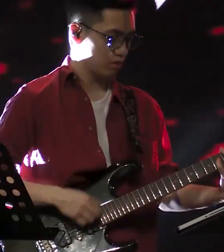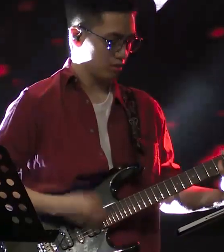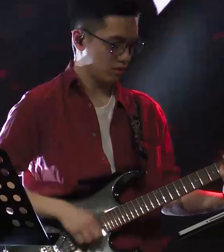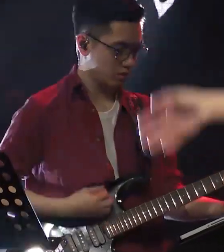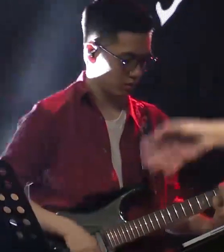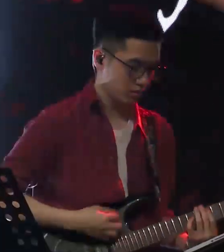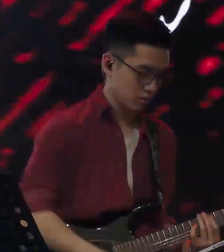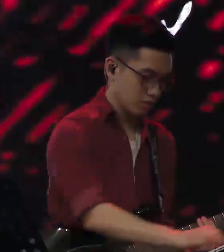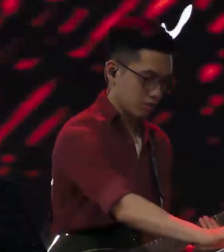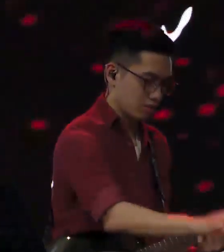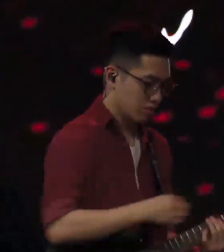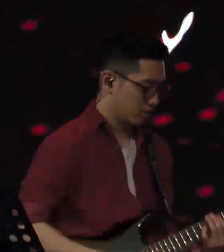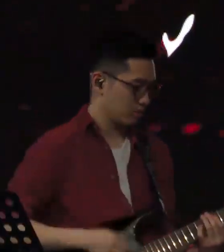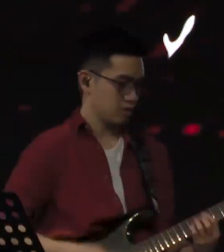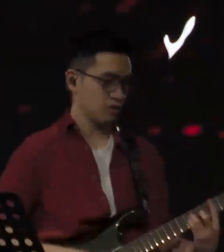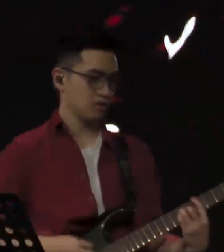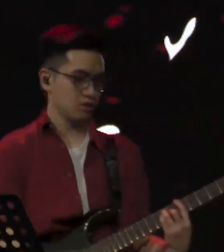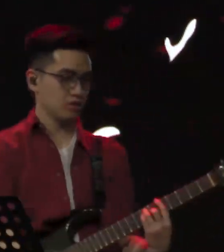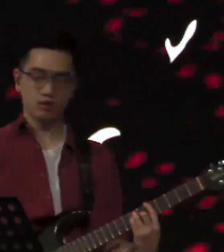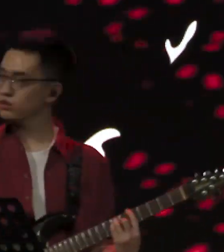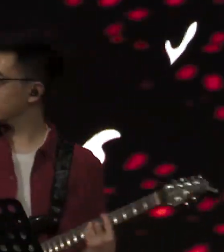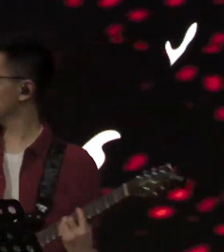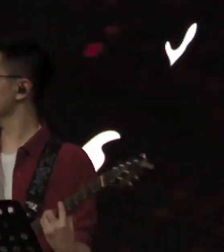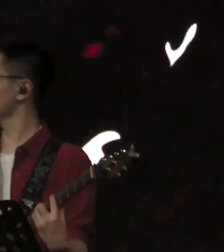Yesus Tuhan atas merah